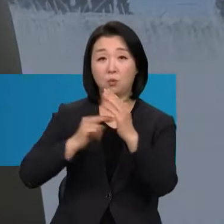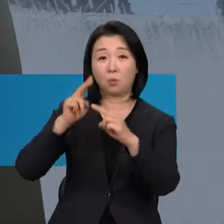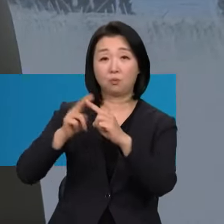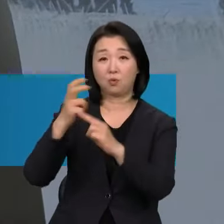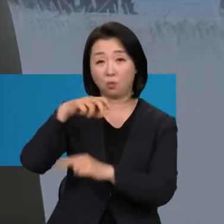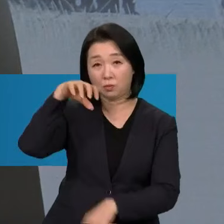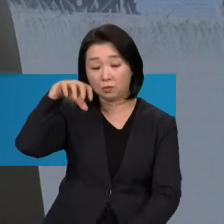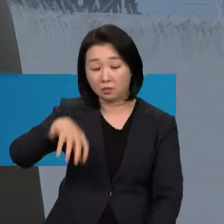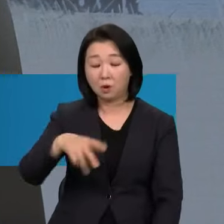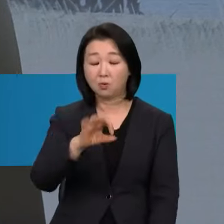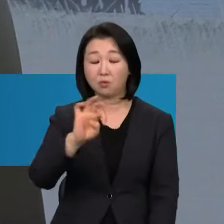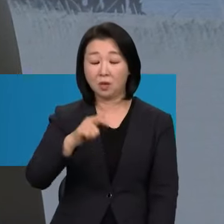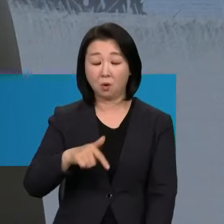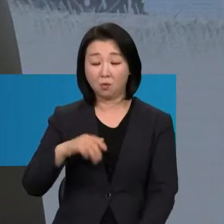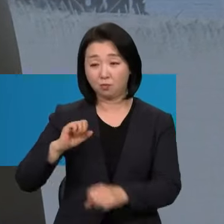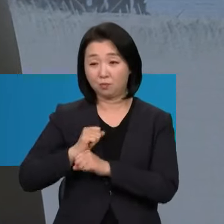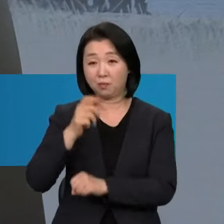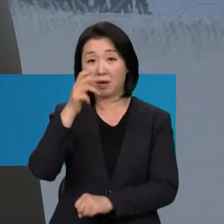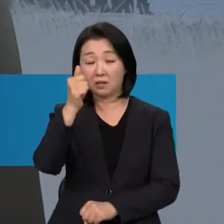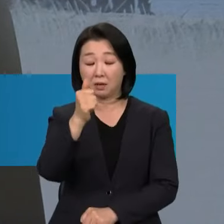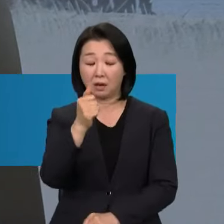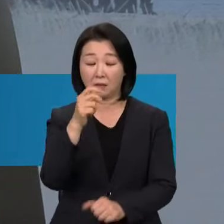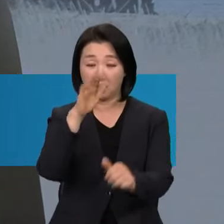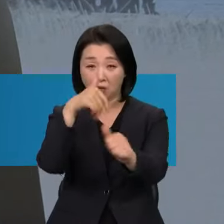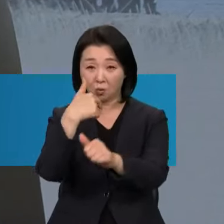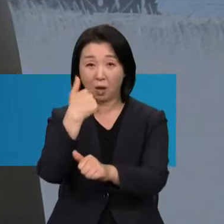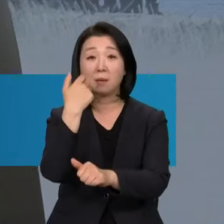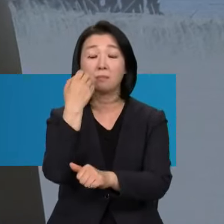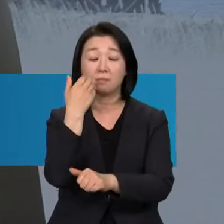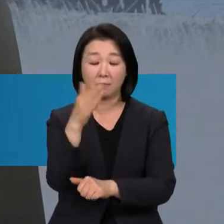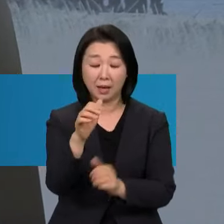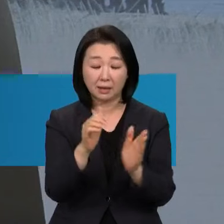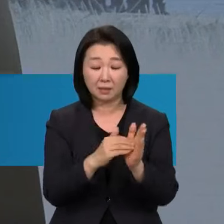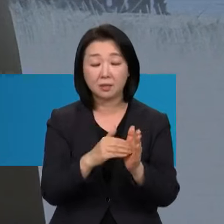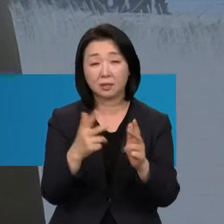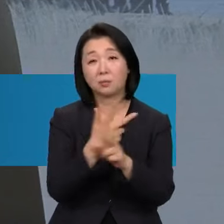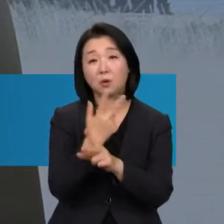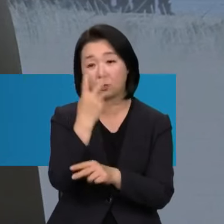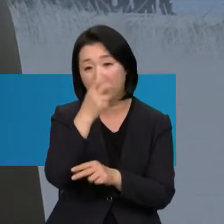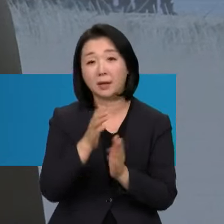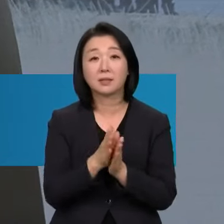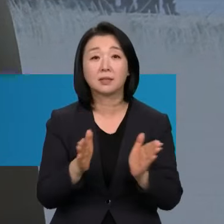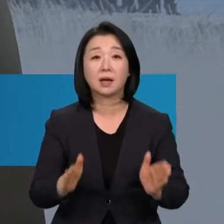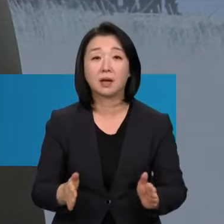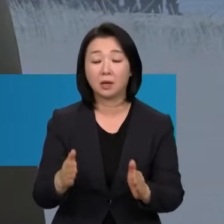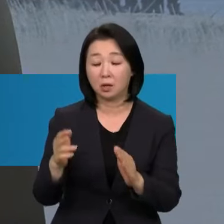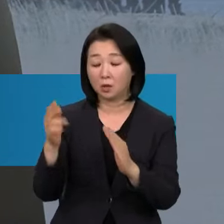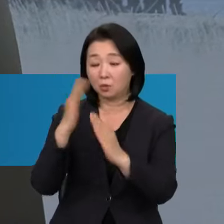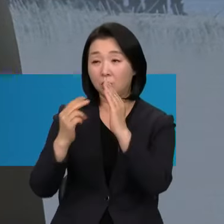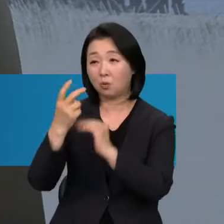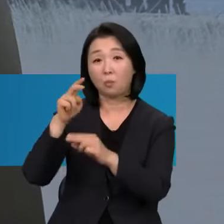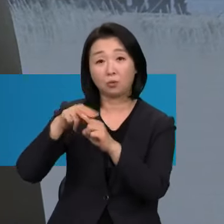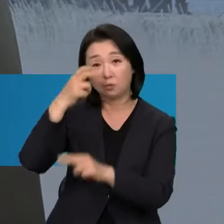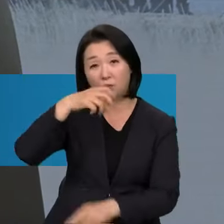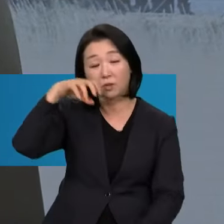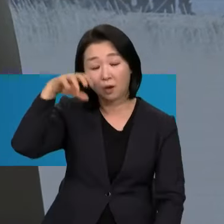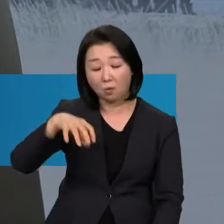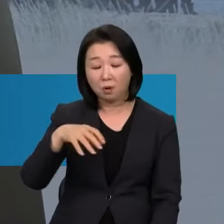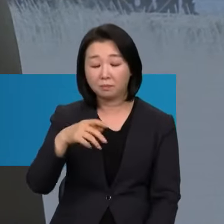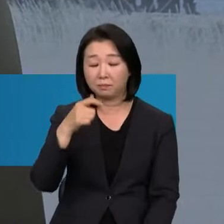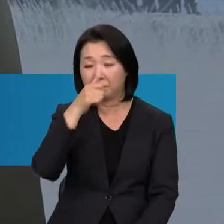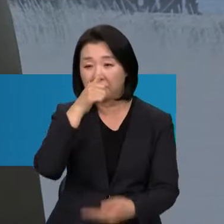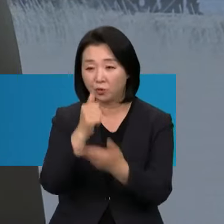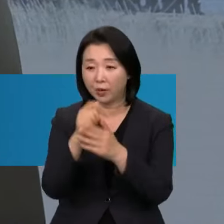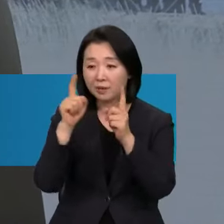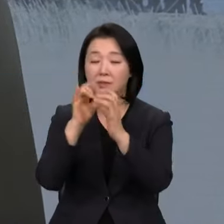소환을 통보하고 이르면 이번 주 조사를 진행할 걸로 확인됐습니다 공수처가이 사건과 관련해 처음으로 피의자 소환에 나서는